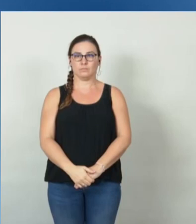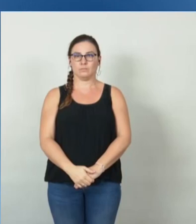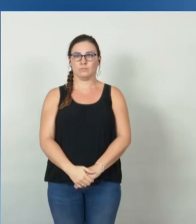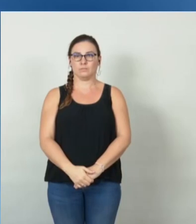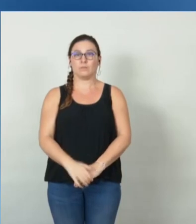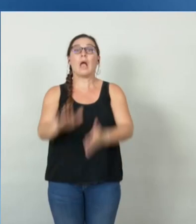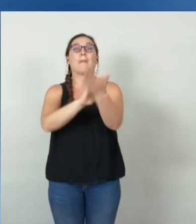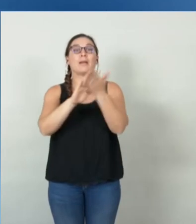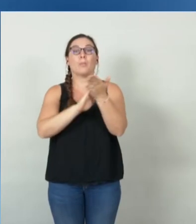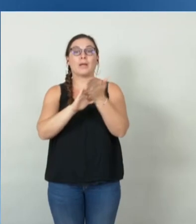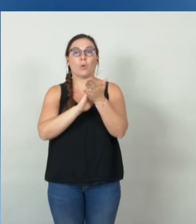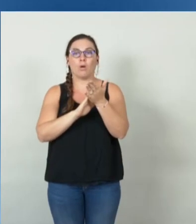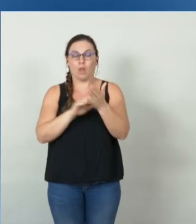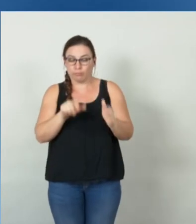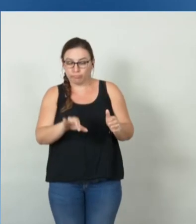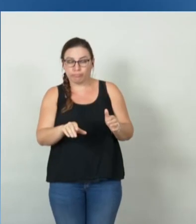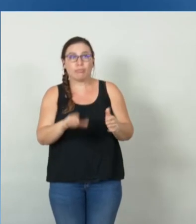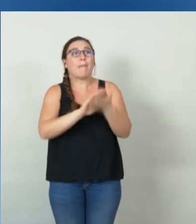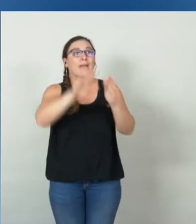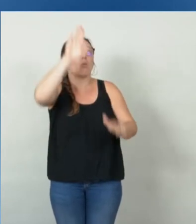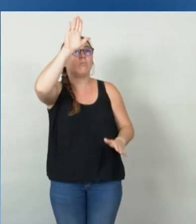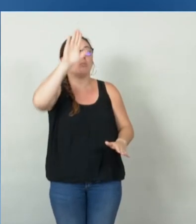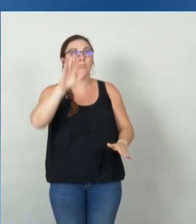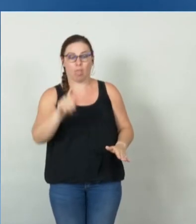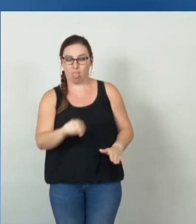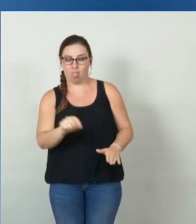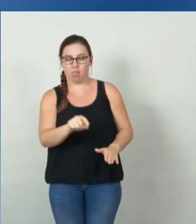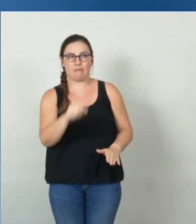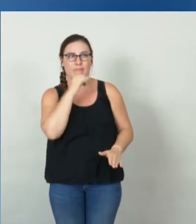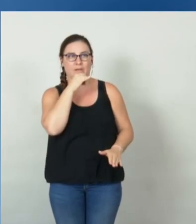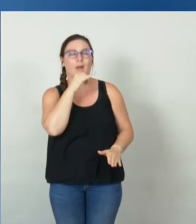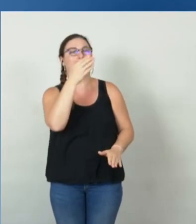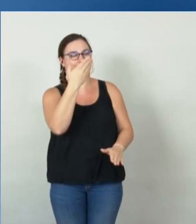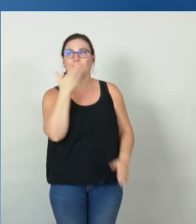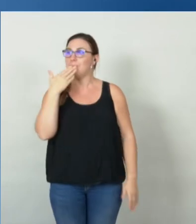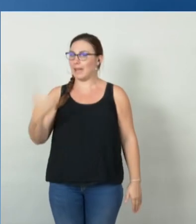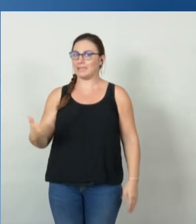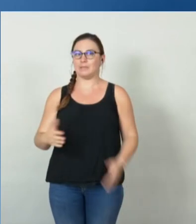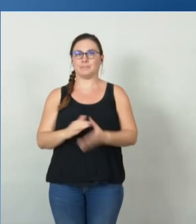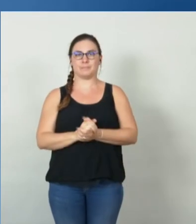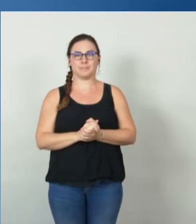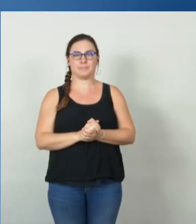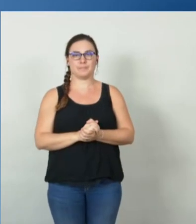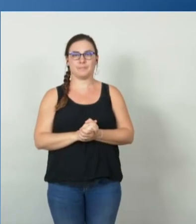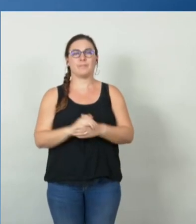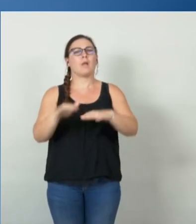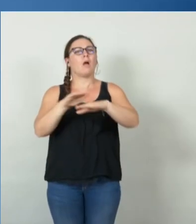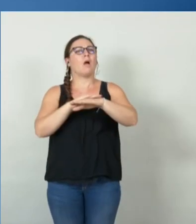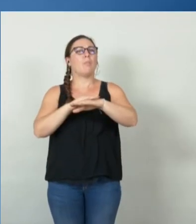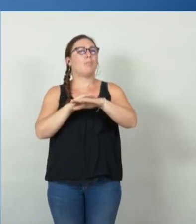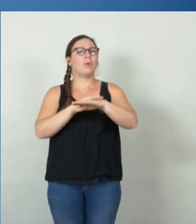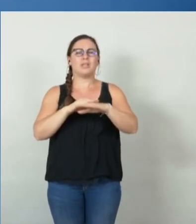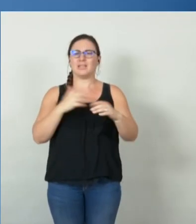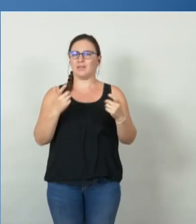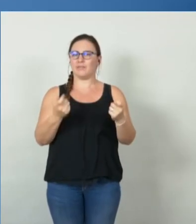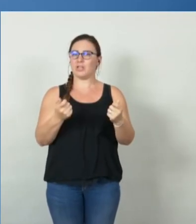ah mince attendez j'ai fait une mauvaise maniprone demander la parole merci merci cette politique financière je vais